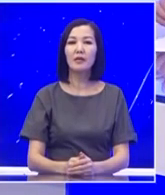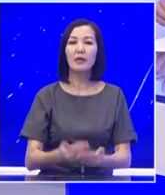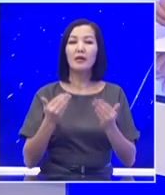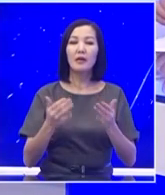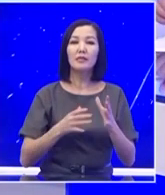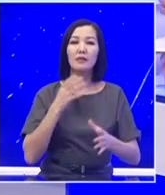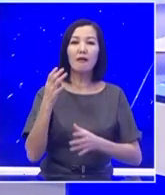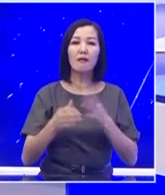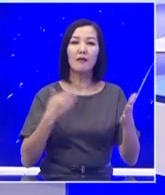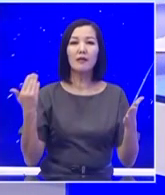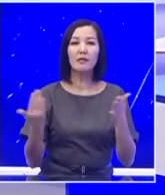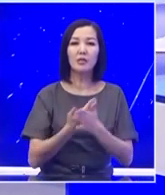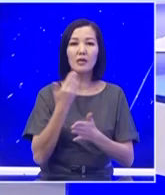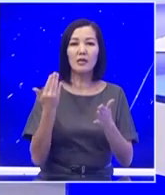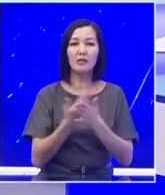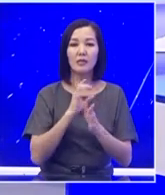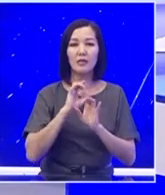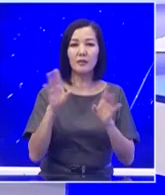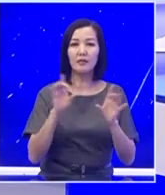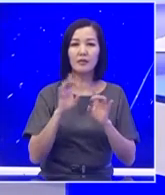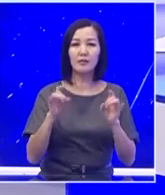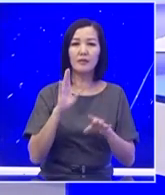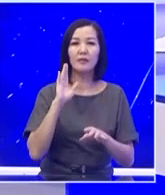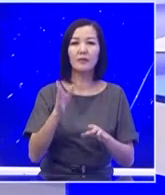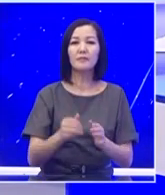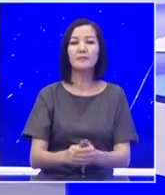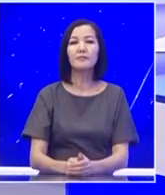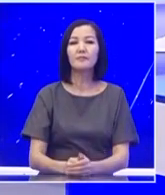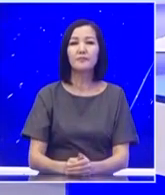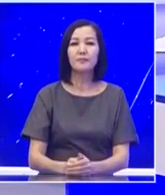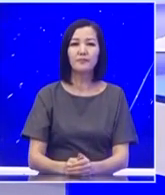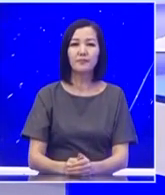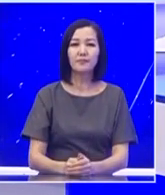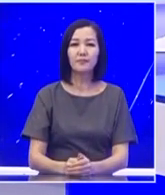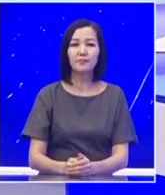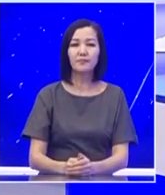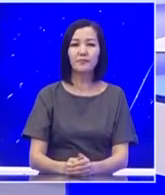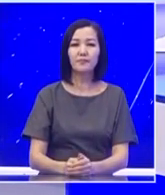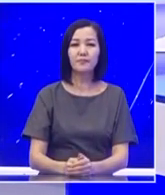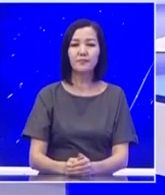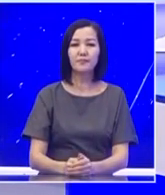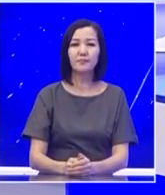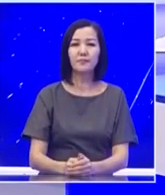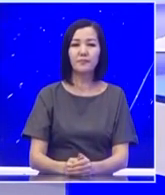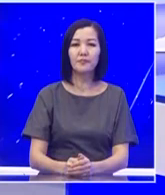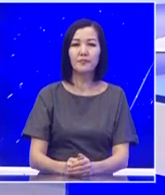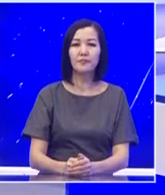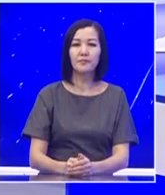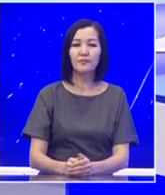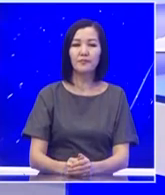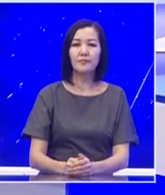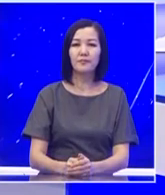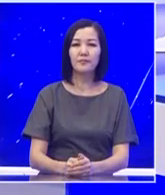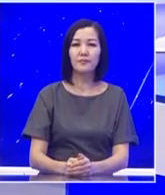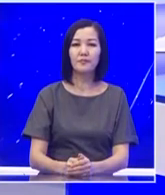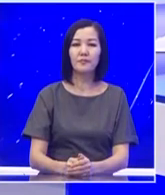Шардарапқа шолу жасасақ, Apple компаниясы наурыздың соңында жаңа өнімін таныстырады. Ал әлемдегі ең үлкен қоңырау мұнарасы қайта іске қосылады.